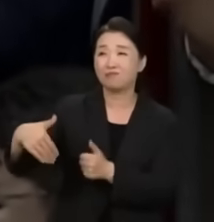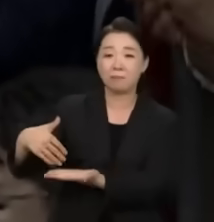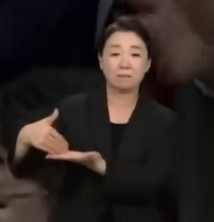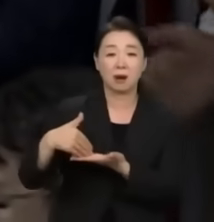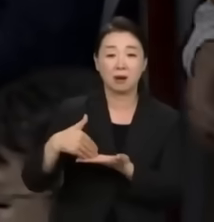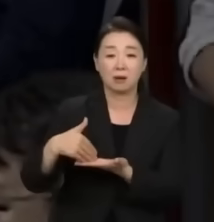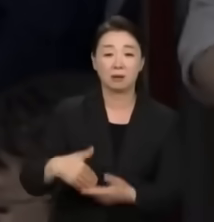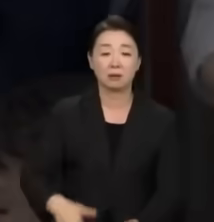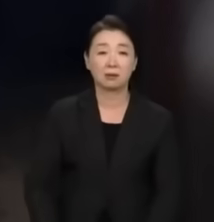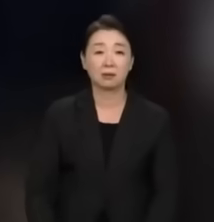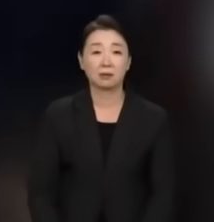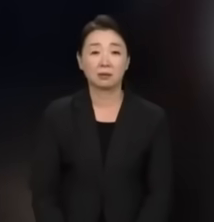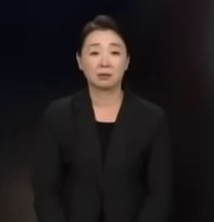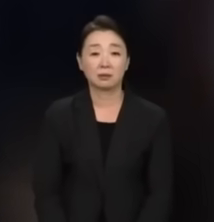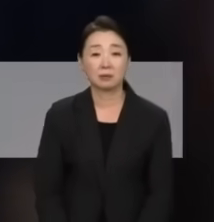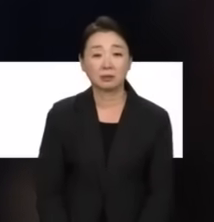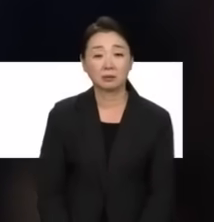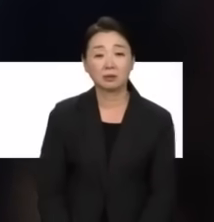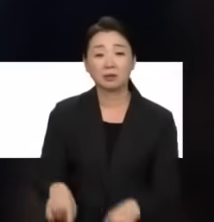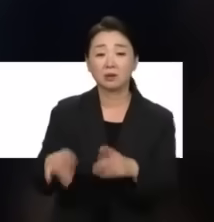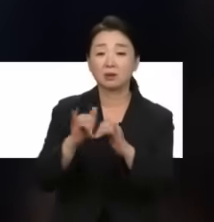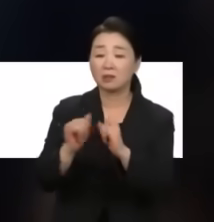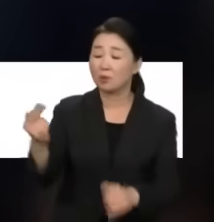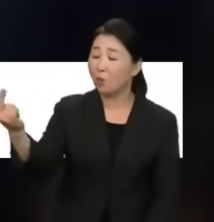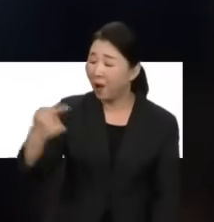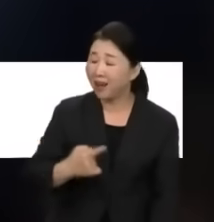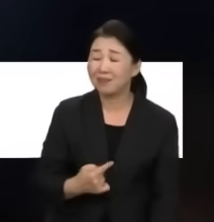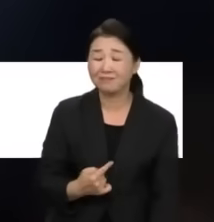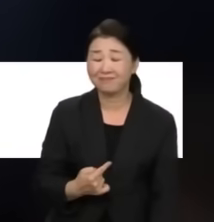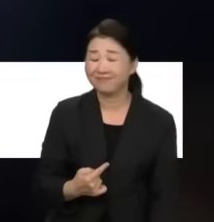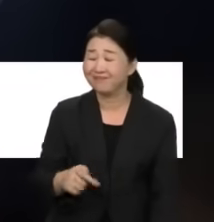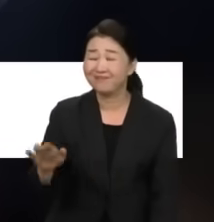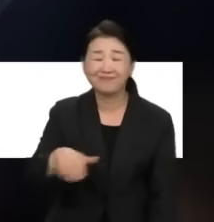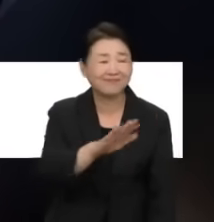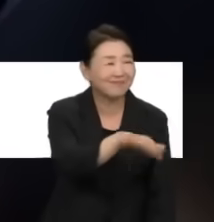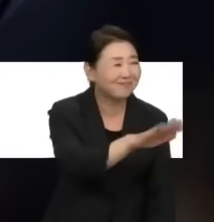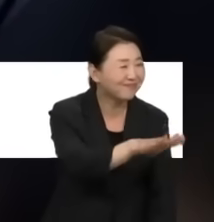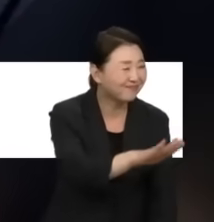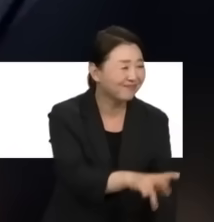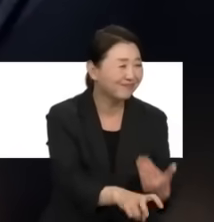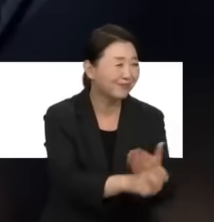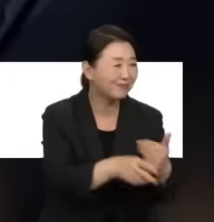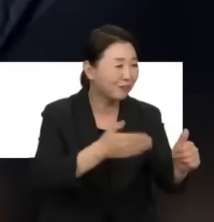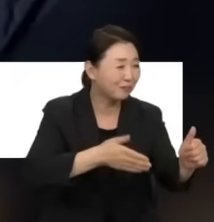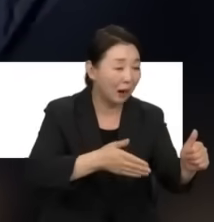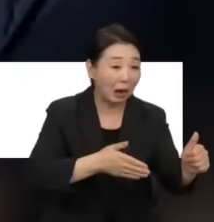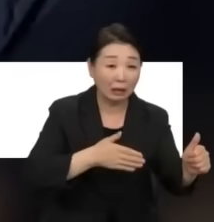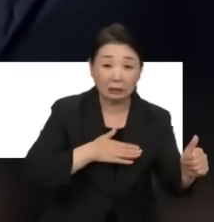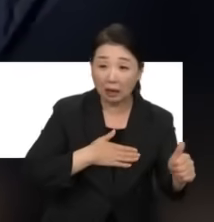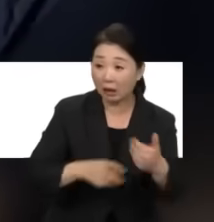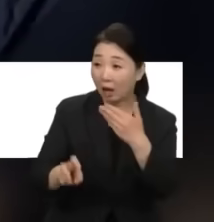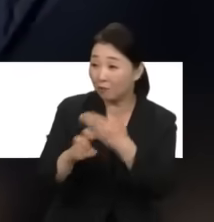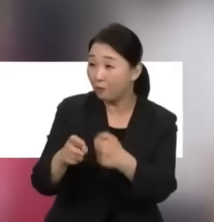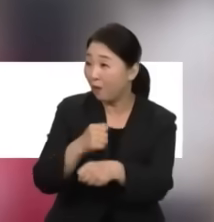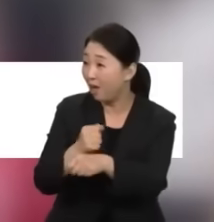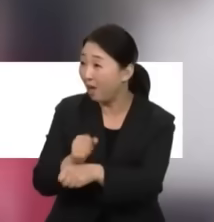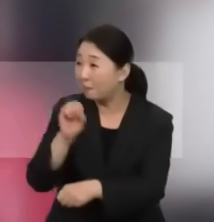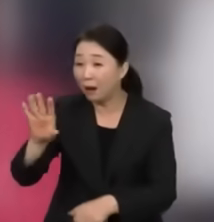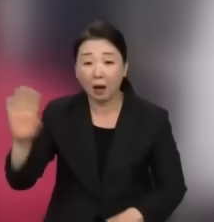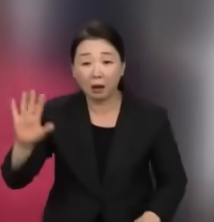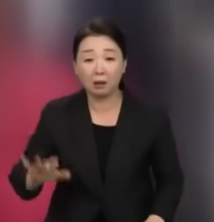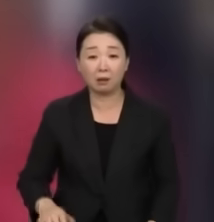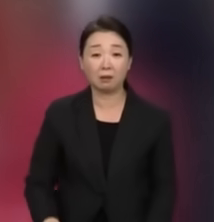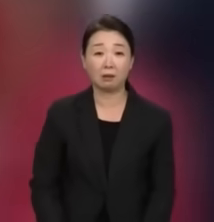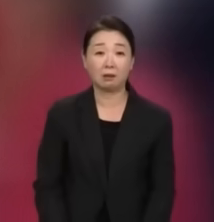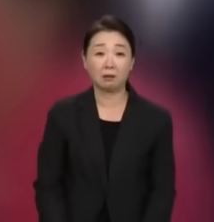목소리를 높였습니다. 그리고 그 정치인들이 와서 나한테 불법적인 걸 요구했지. 내가 자기들한테 불법적인 걸 하라고 했어요?